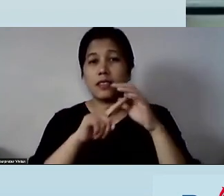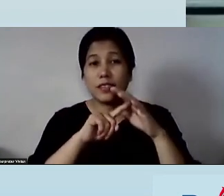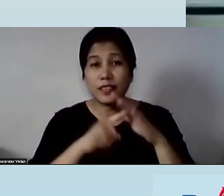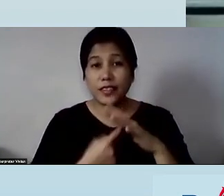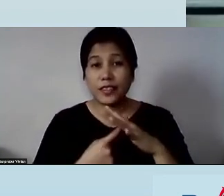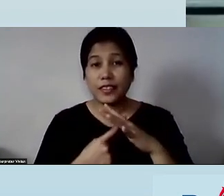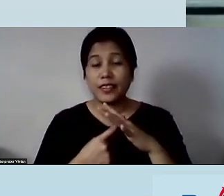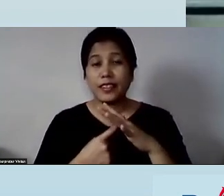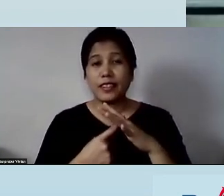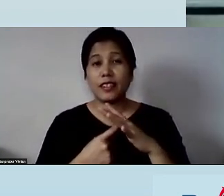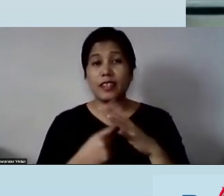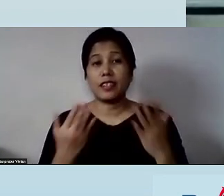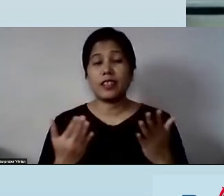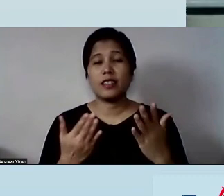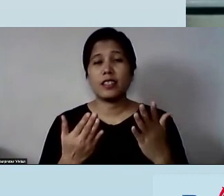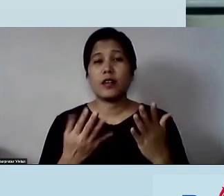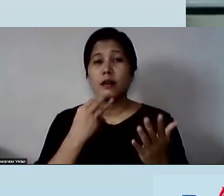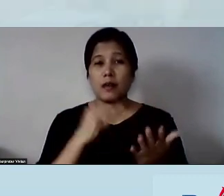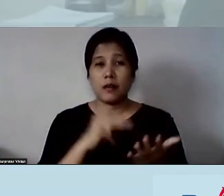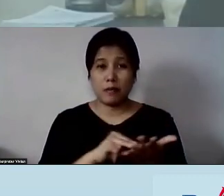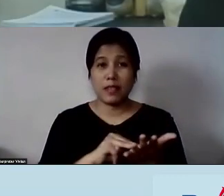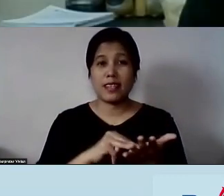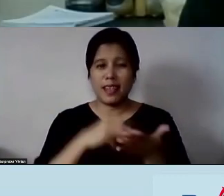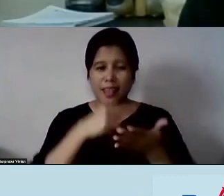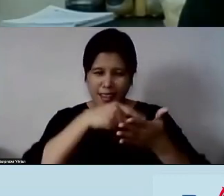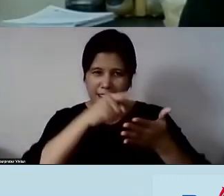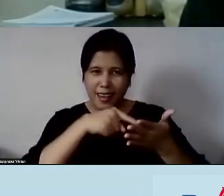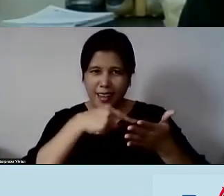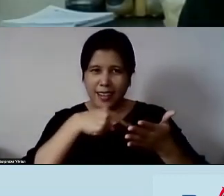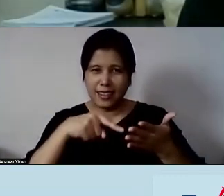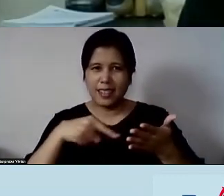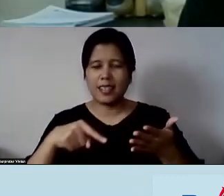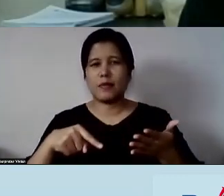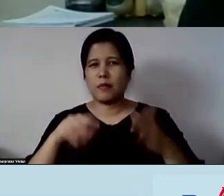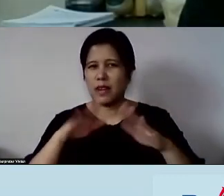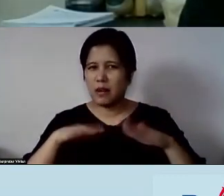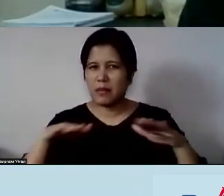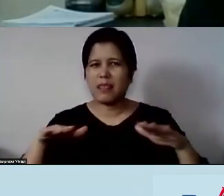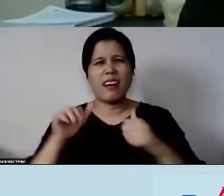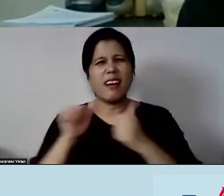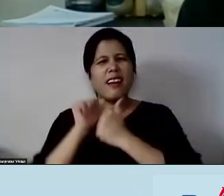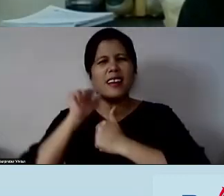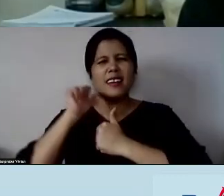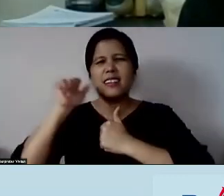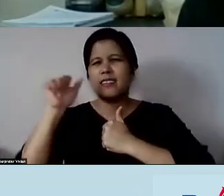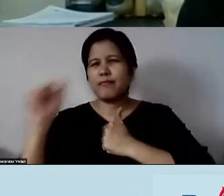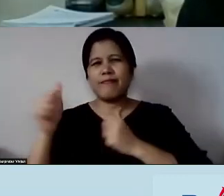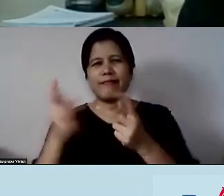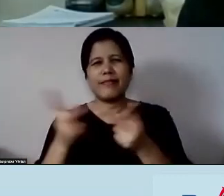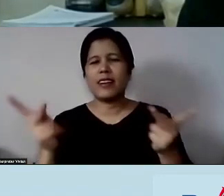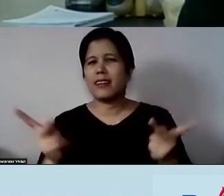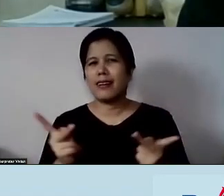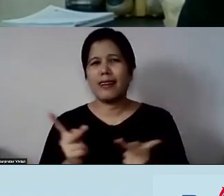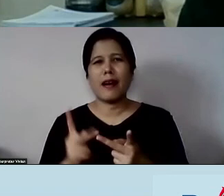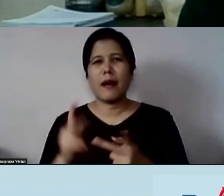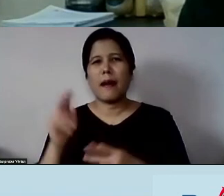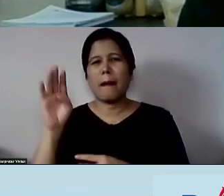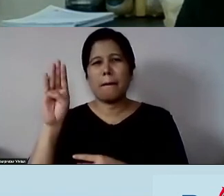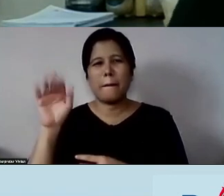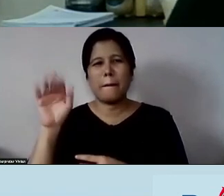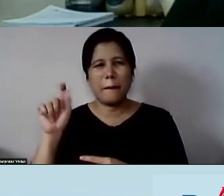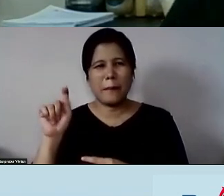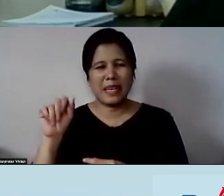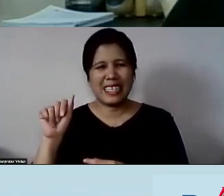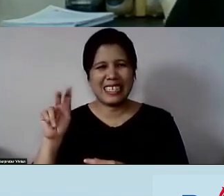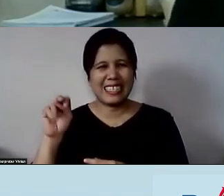baka yun yan ang mga medical assessment na yan, ang mga bata na yan, nandun sa malalayong lugar, from Batanes to Hulo na yan eh.